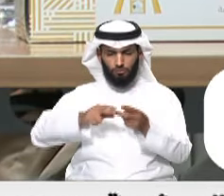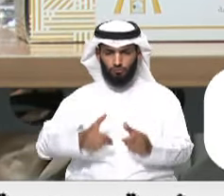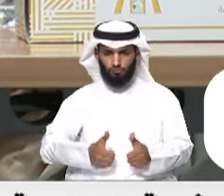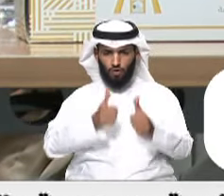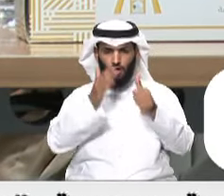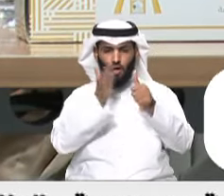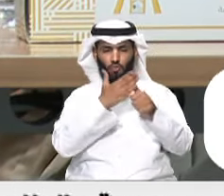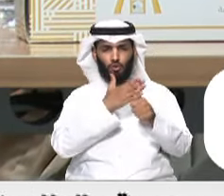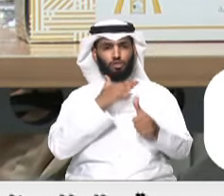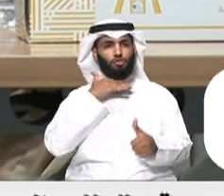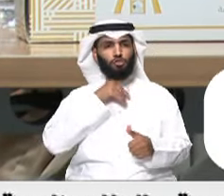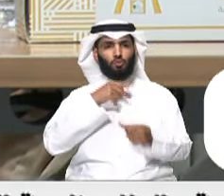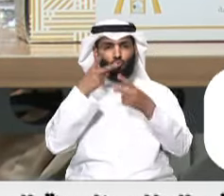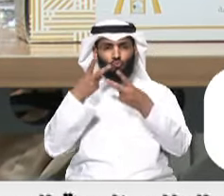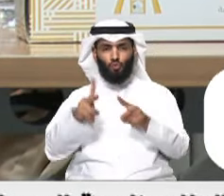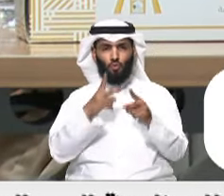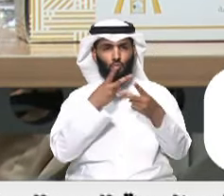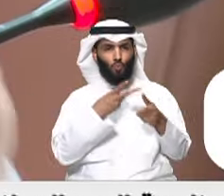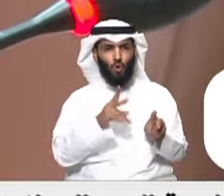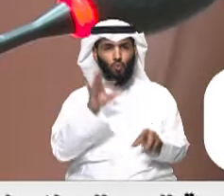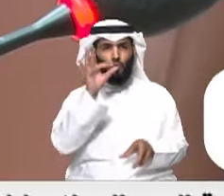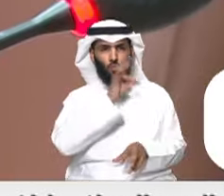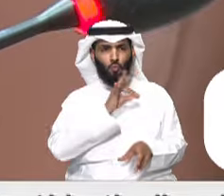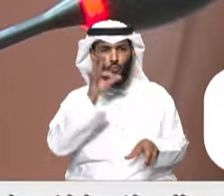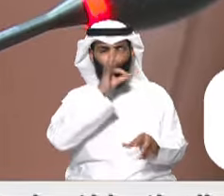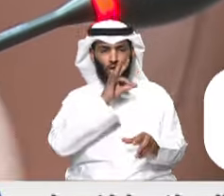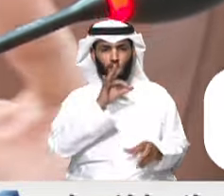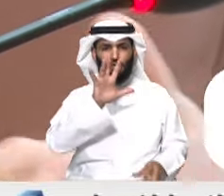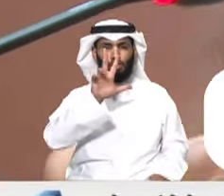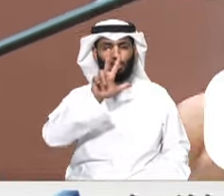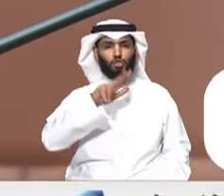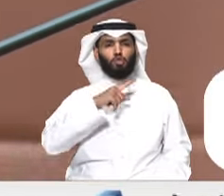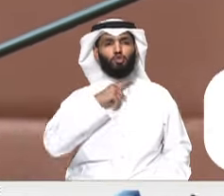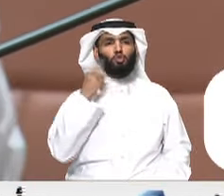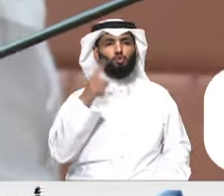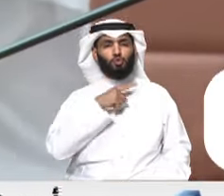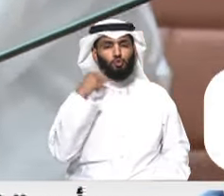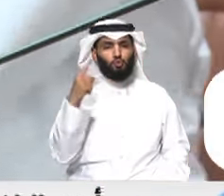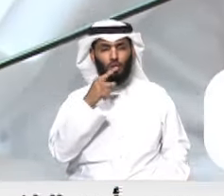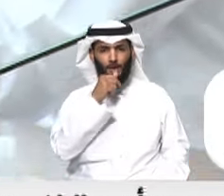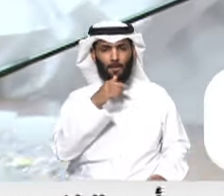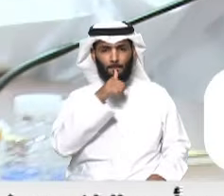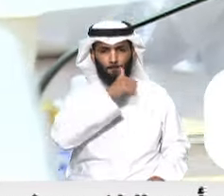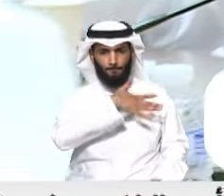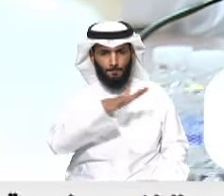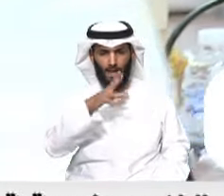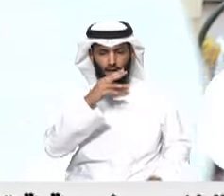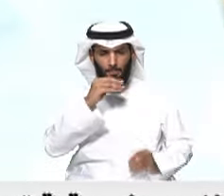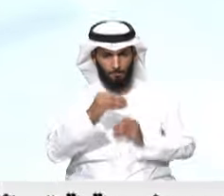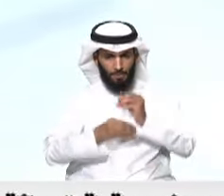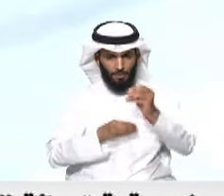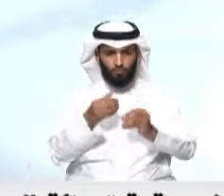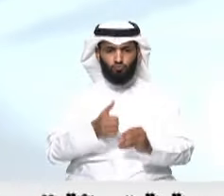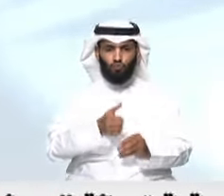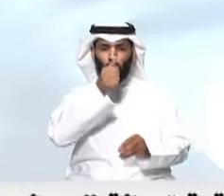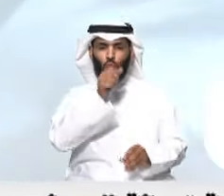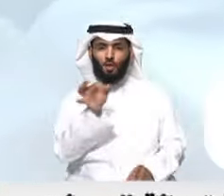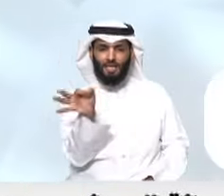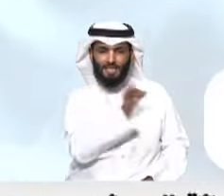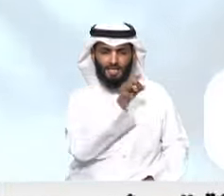تطوير واجهه الشويخ البحريه المقابله لمركز الشيخ جابر الاحمد الثقافي وبتخس